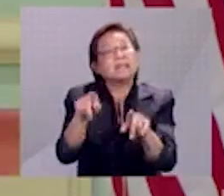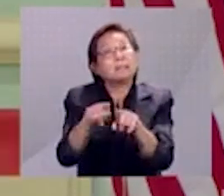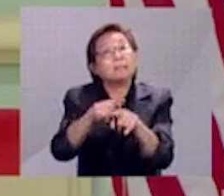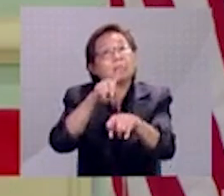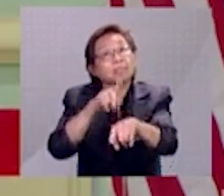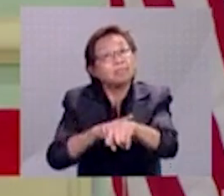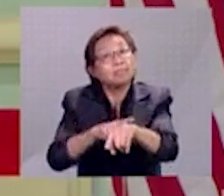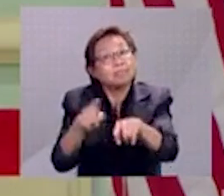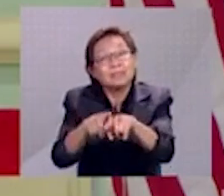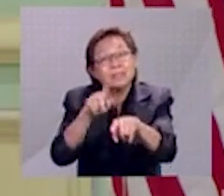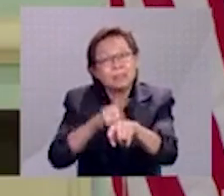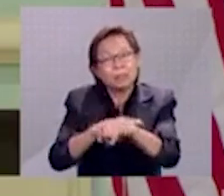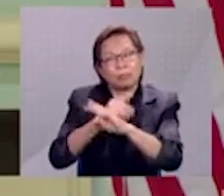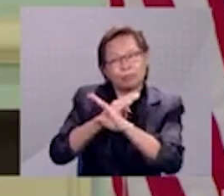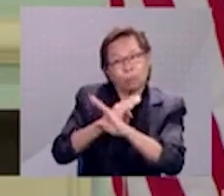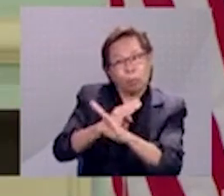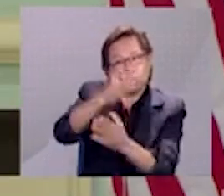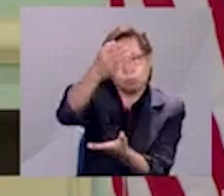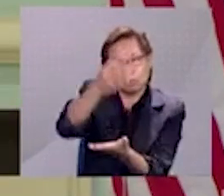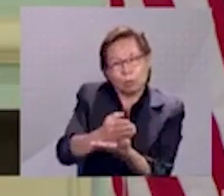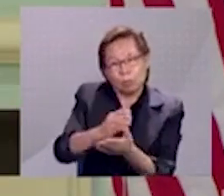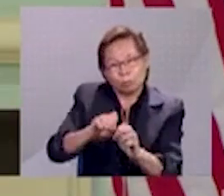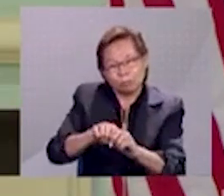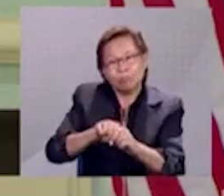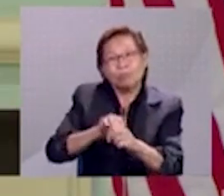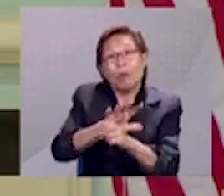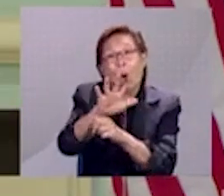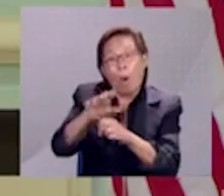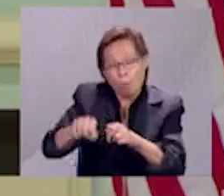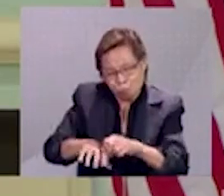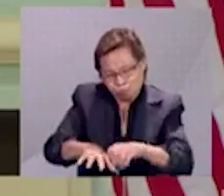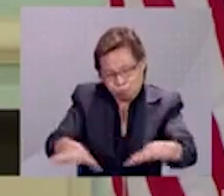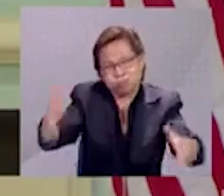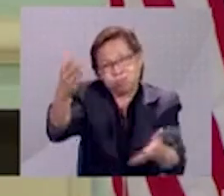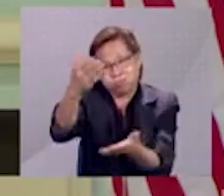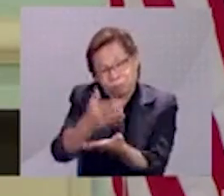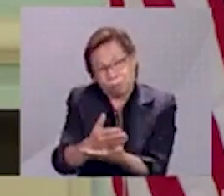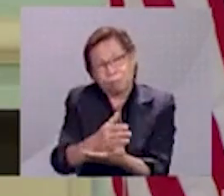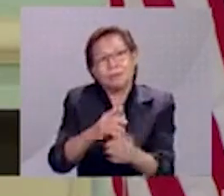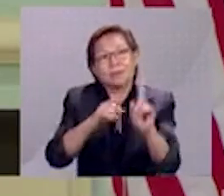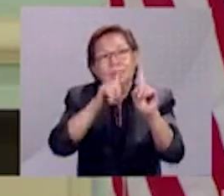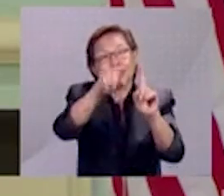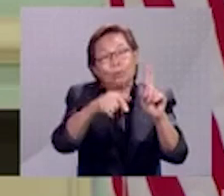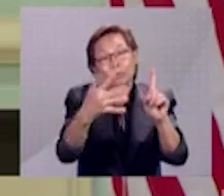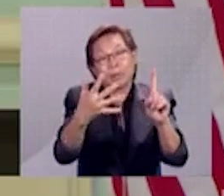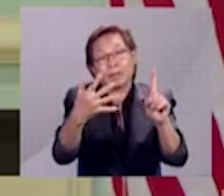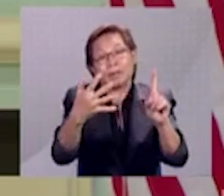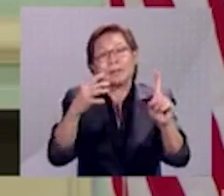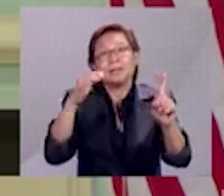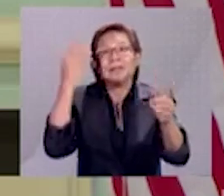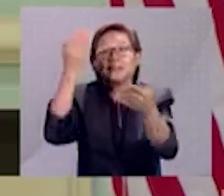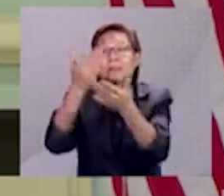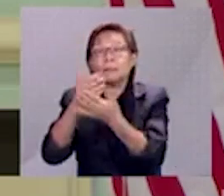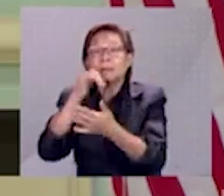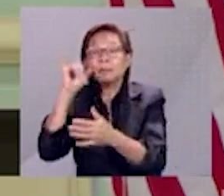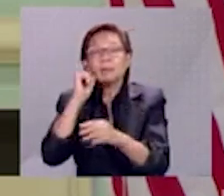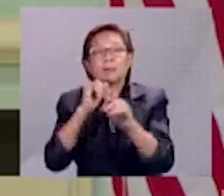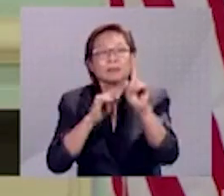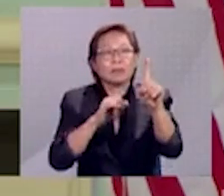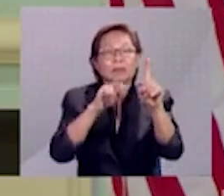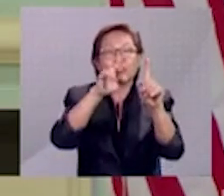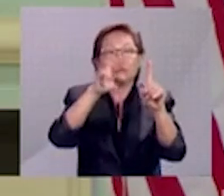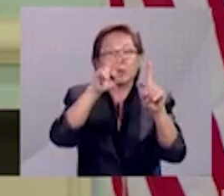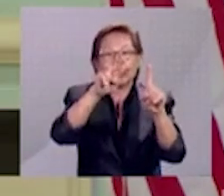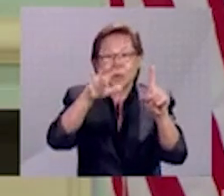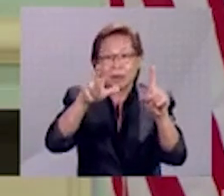COVID-19. Dari 1 Mei hingga semalam, seramai 723 parti